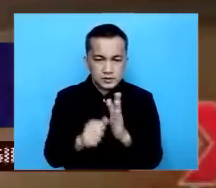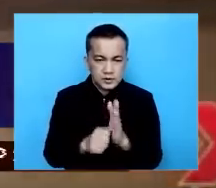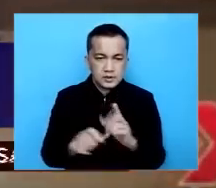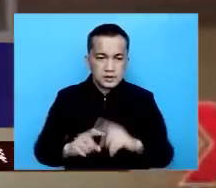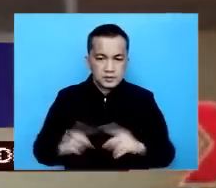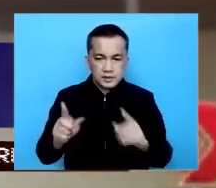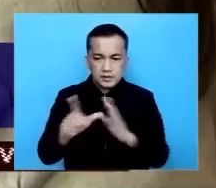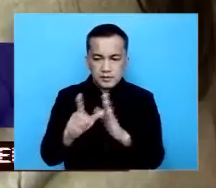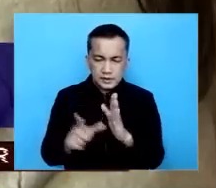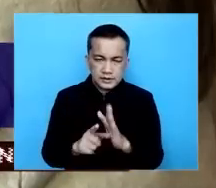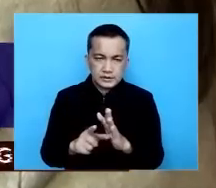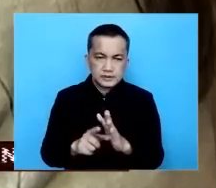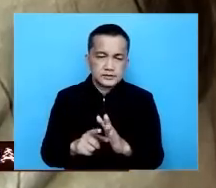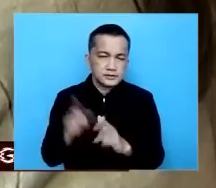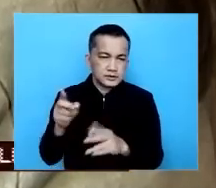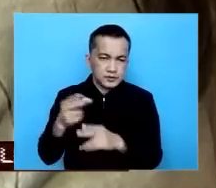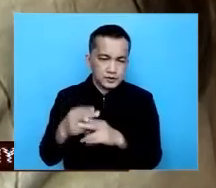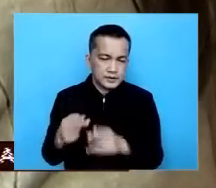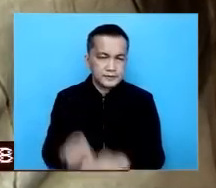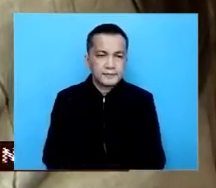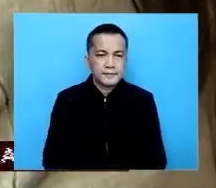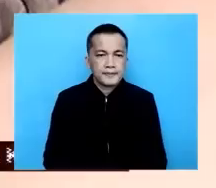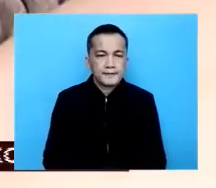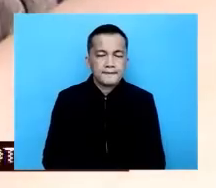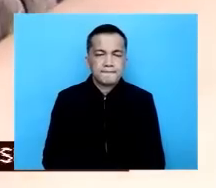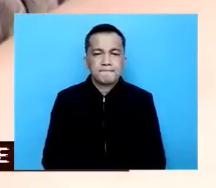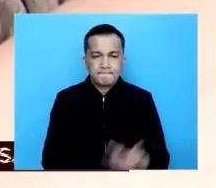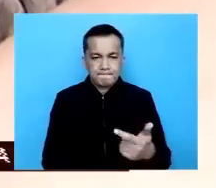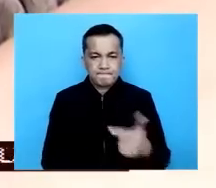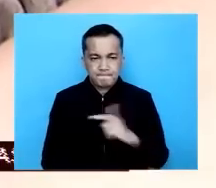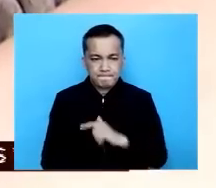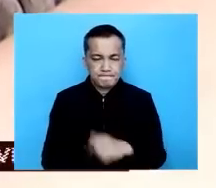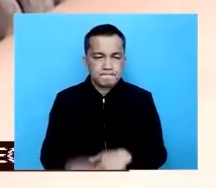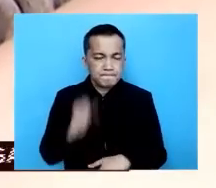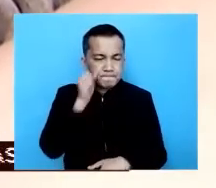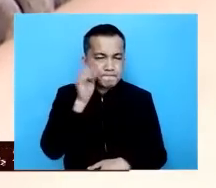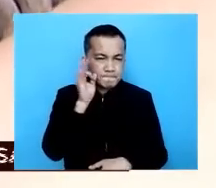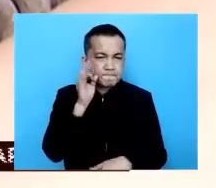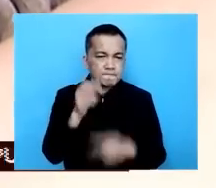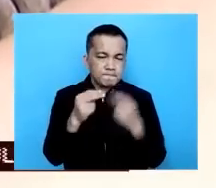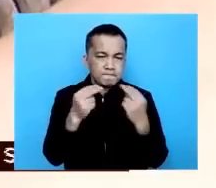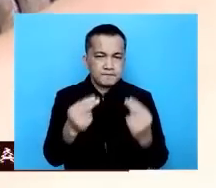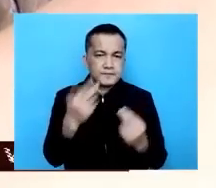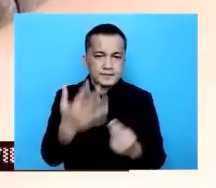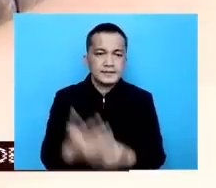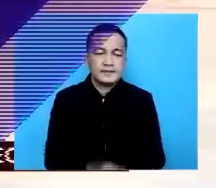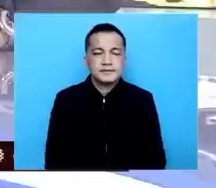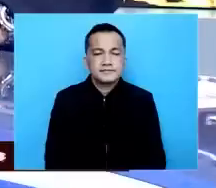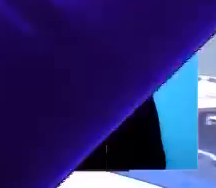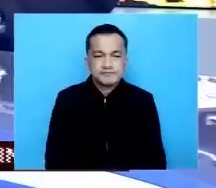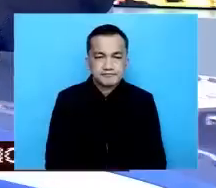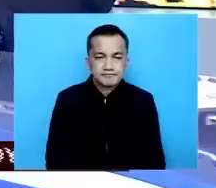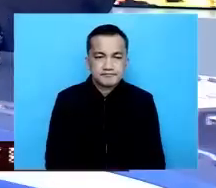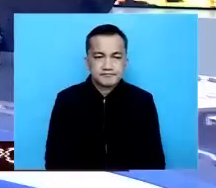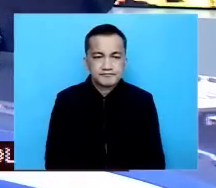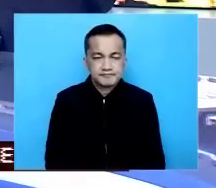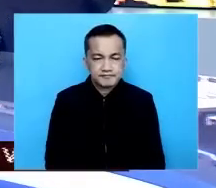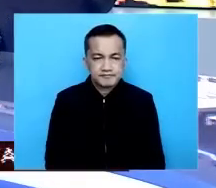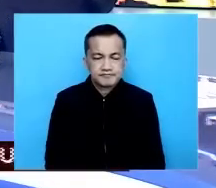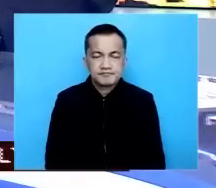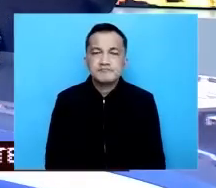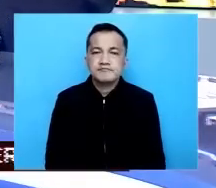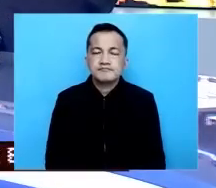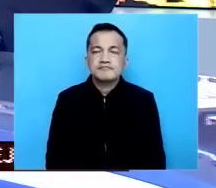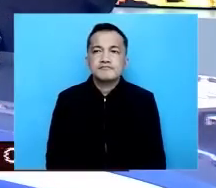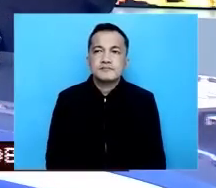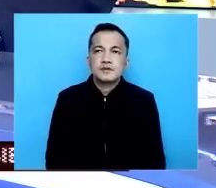parehong bansa. Nagbabalita mula sa frontline, Shaila Francisco, News 5. Gutom ang isa